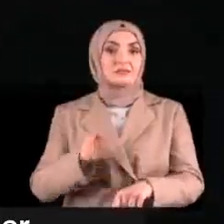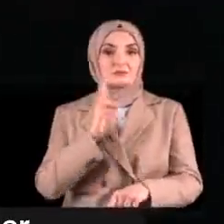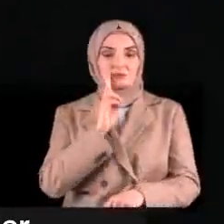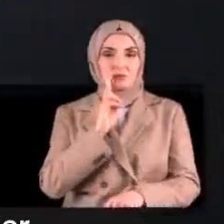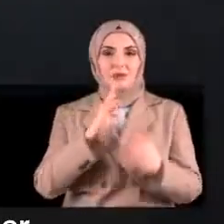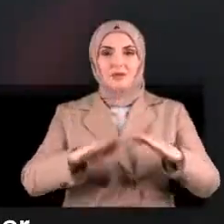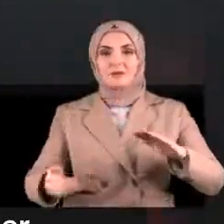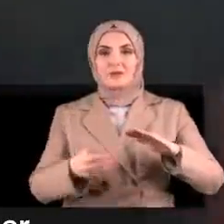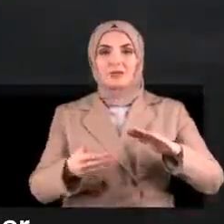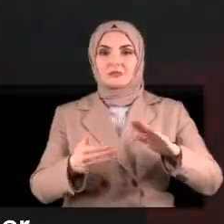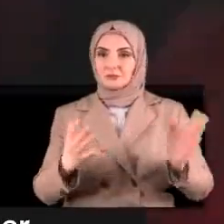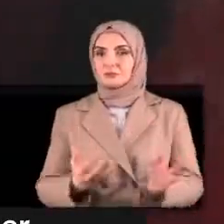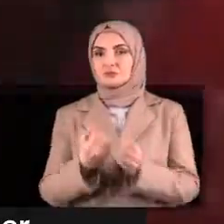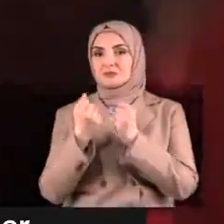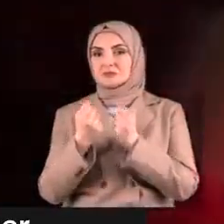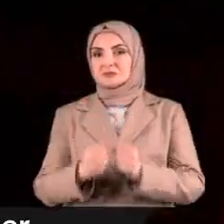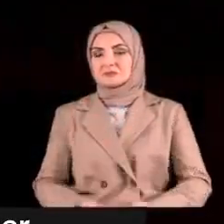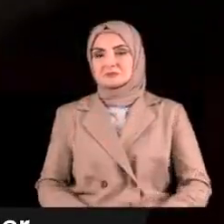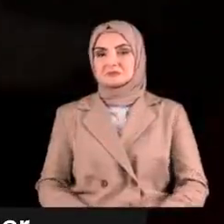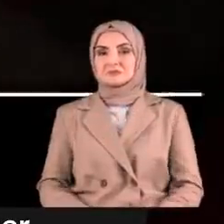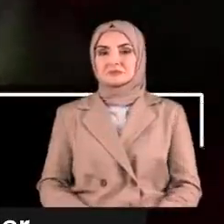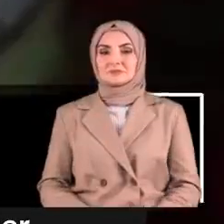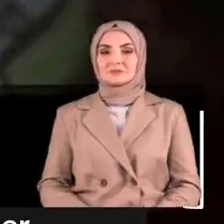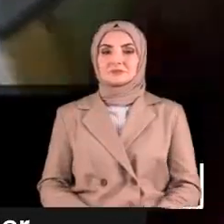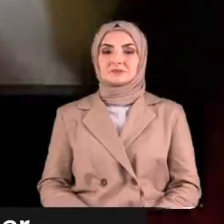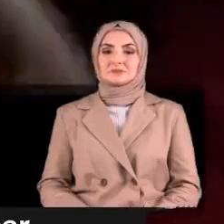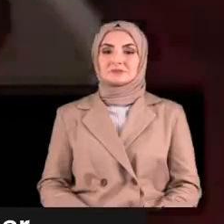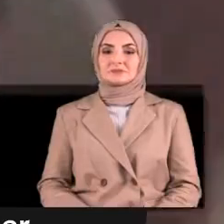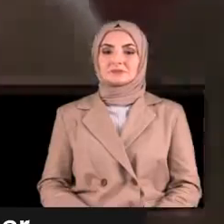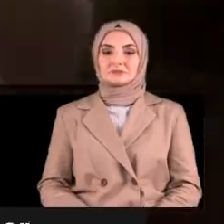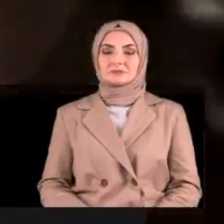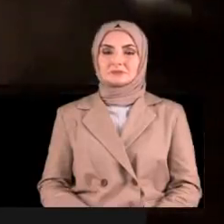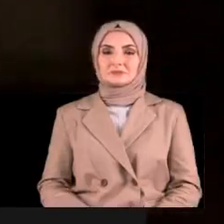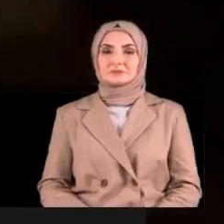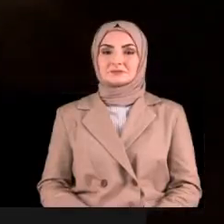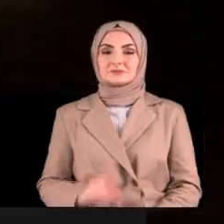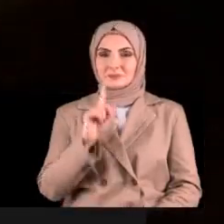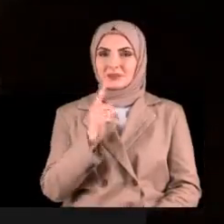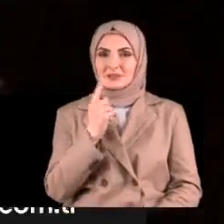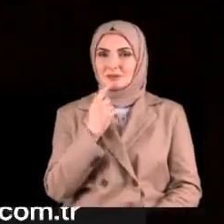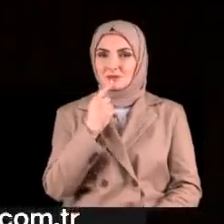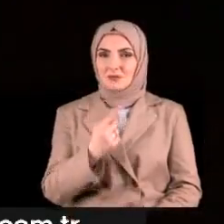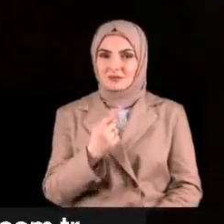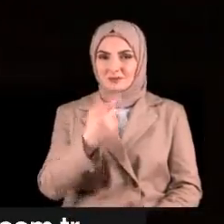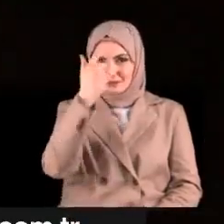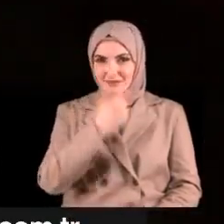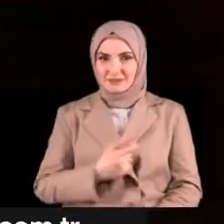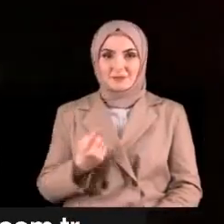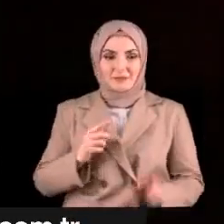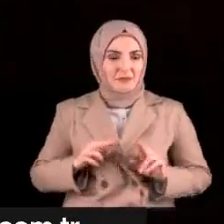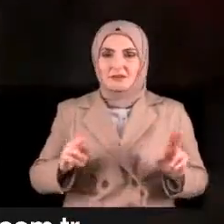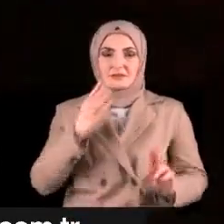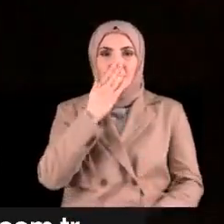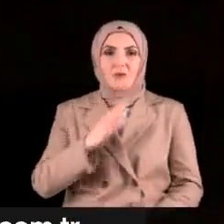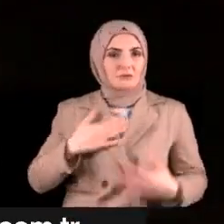enkaz altından. Bir şey söyleyeceğim. Bir dakika bir şey söyleyecek. Benim hiçbir yerimde hasar yok. Burada kalıp annemin